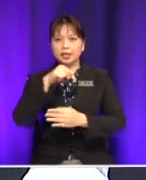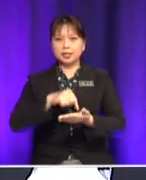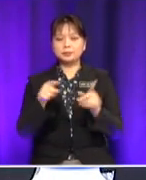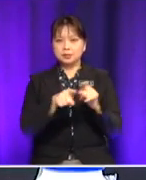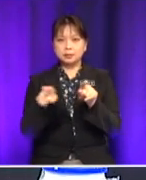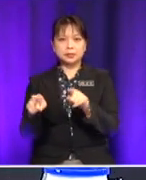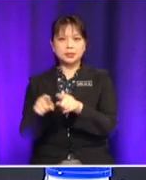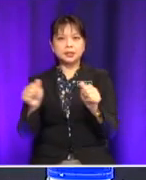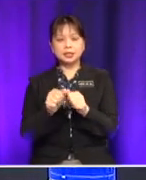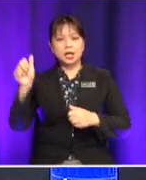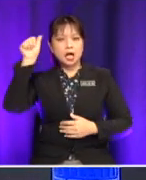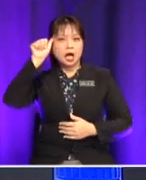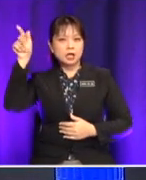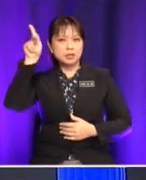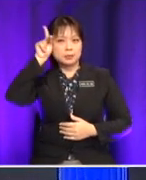anda semua